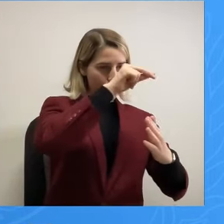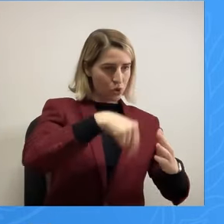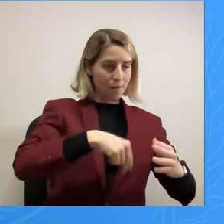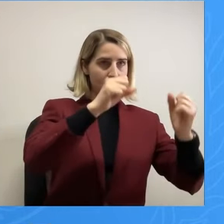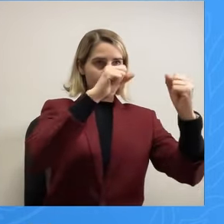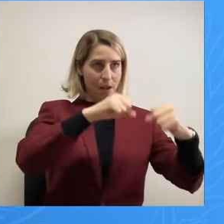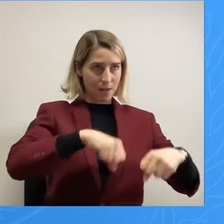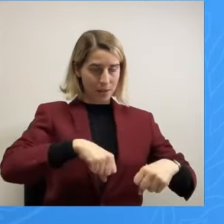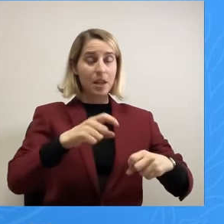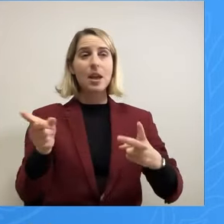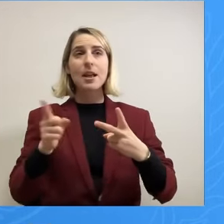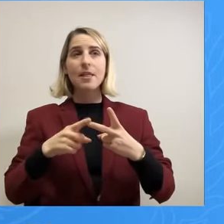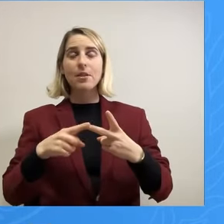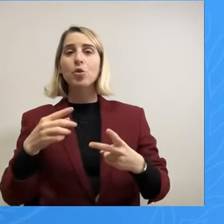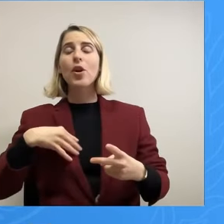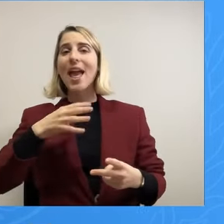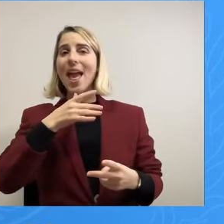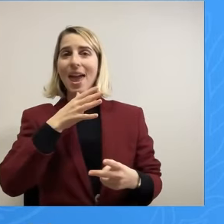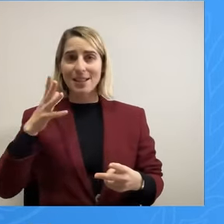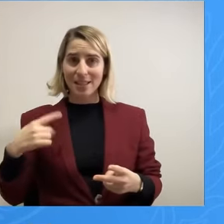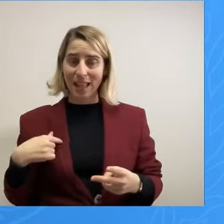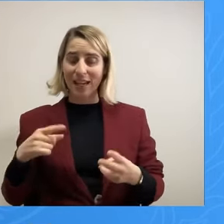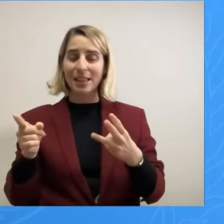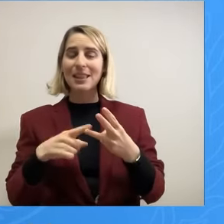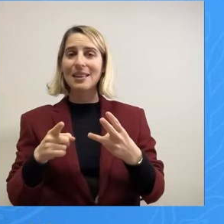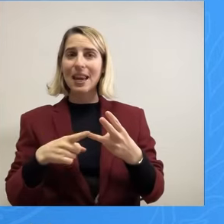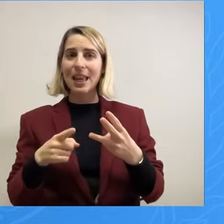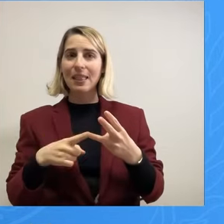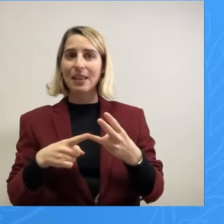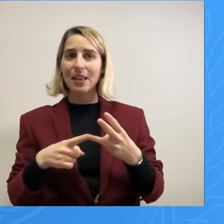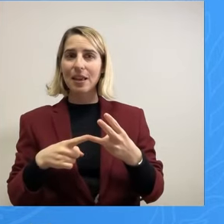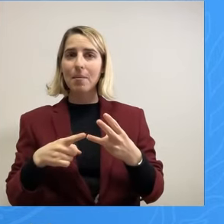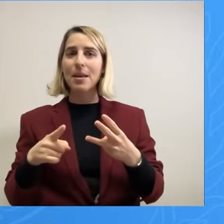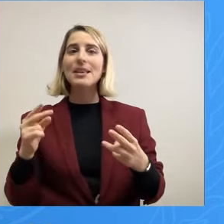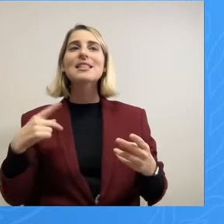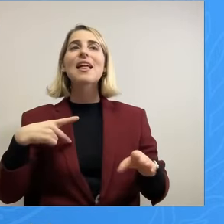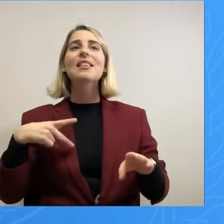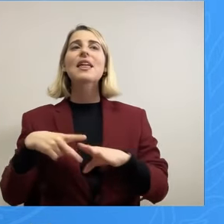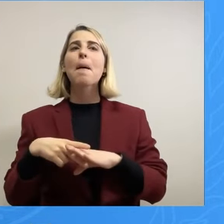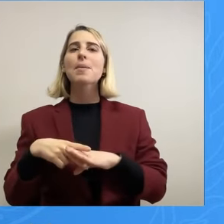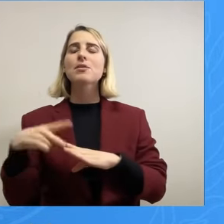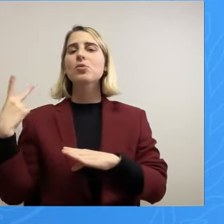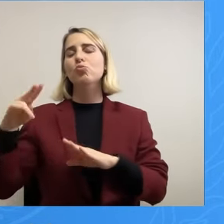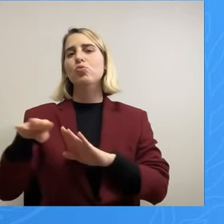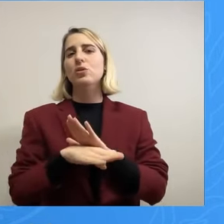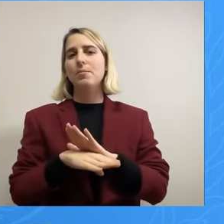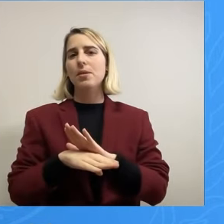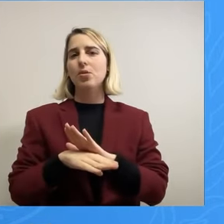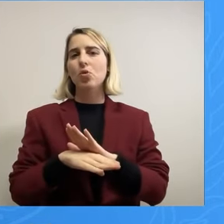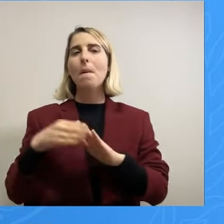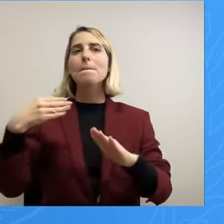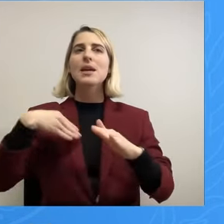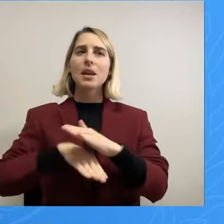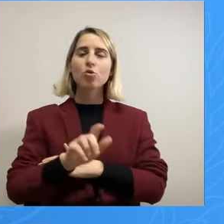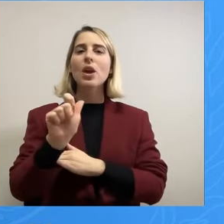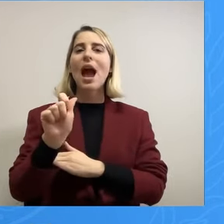την ανώνυμη, η άλλη με τον Ερασιτέχνη και η τρίτη σύμβαση με τις συστημικές τράπεζες, Πειραιός και Αλφα Μπανκ.